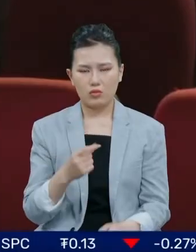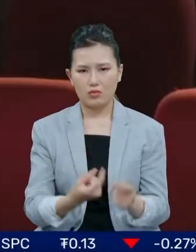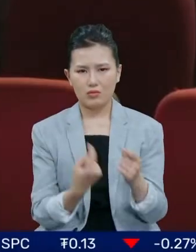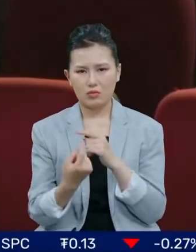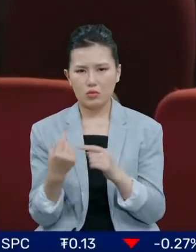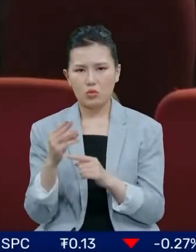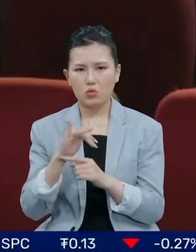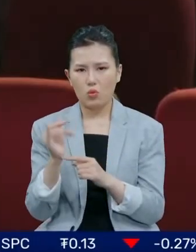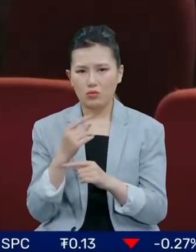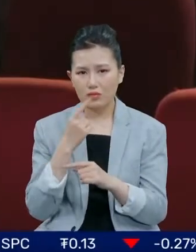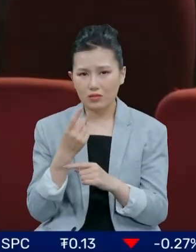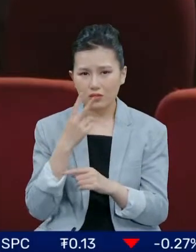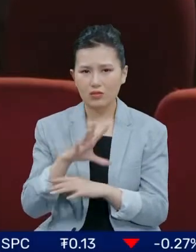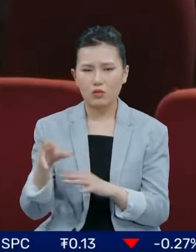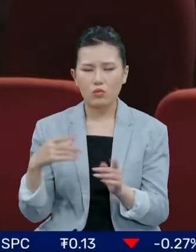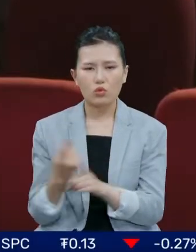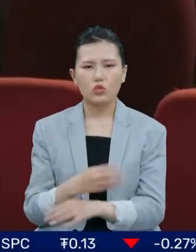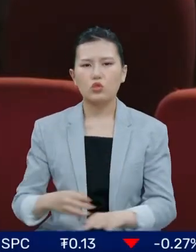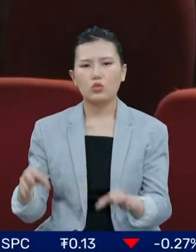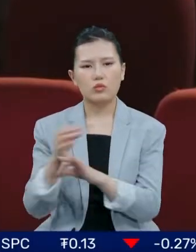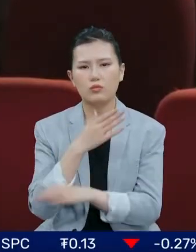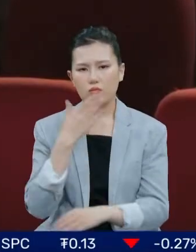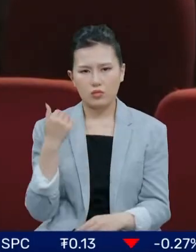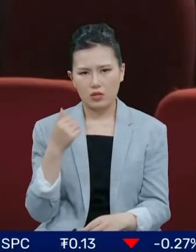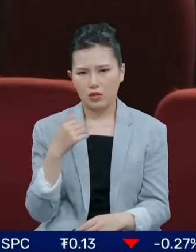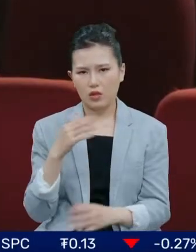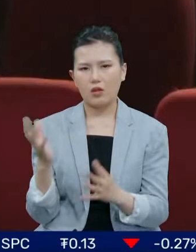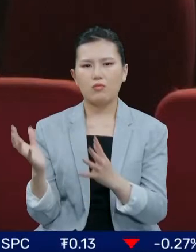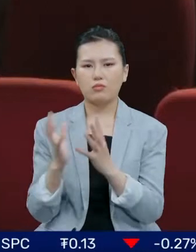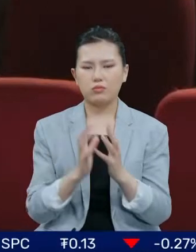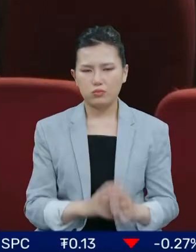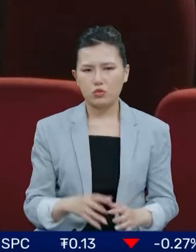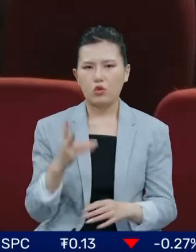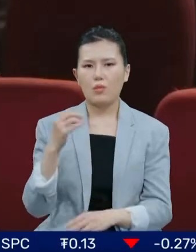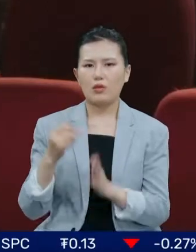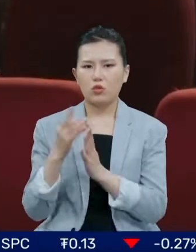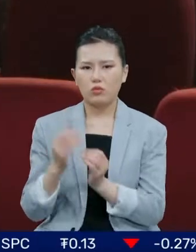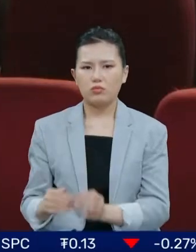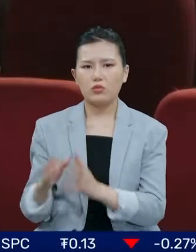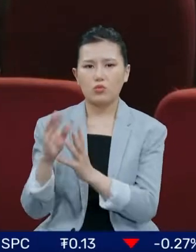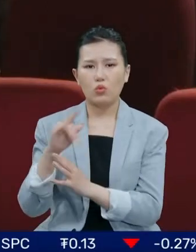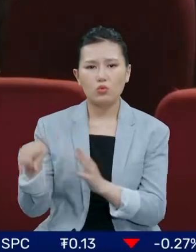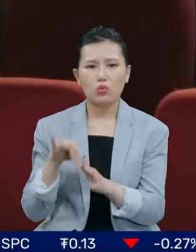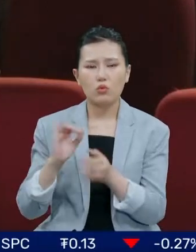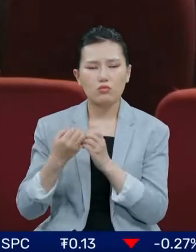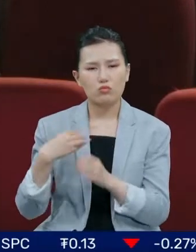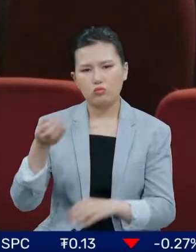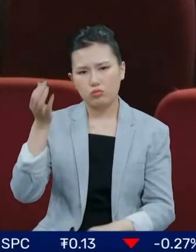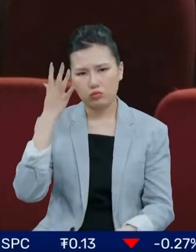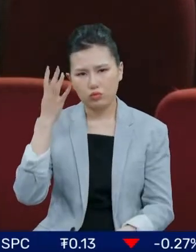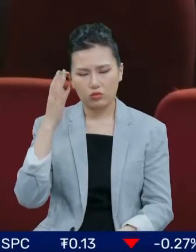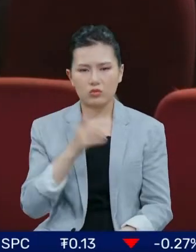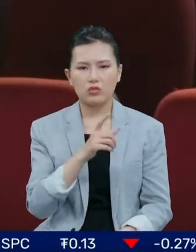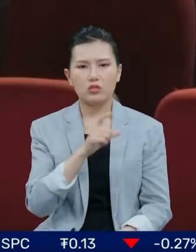аа. А дараагийн тэр 2017 оноос тууц ямар зохицуулт тоосны би мэдэхгүй байна. Гэтэ ямар ч хэлсэн бол зарчмын хувьд бол тууц болон зээлийн